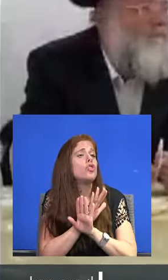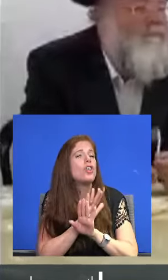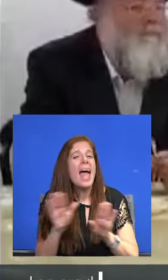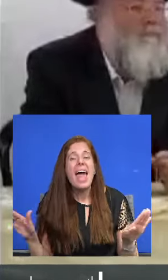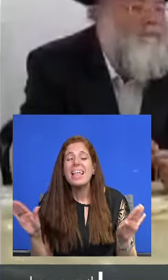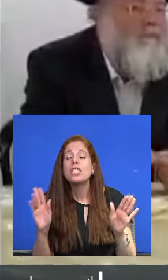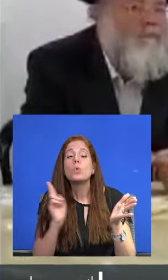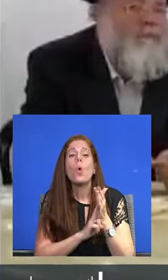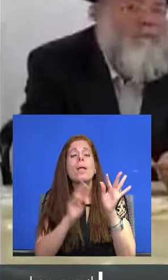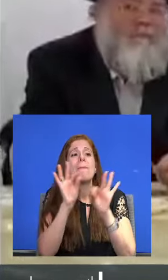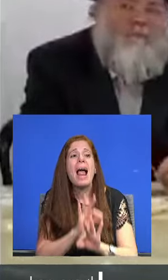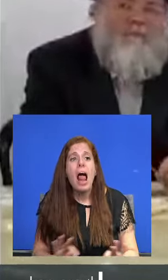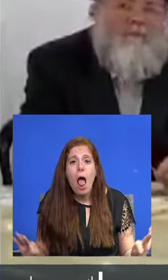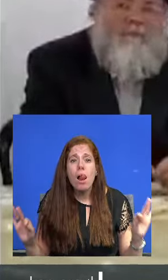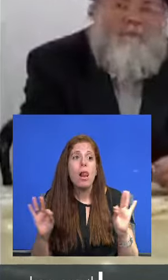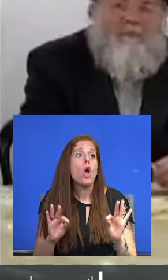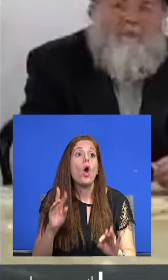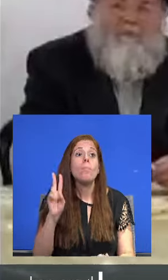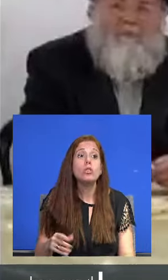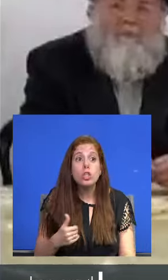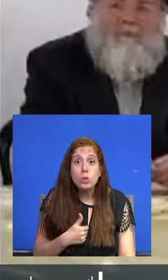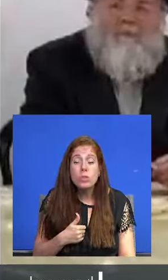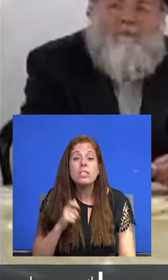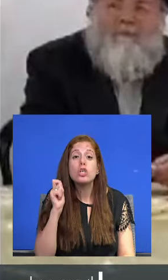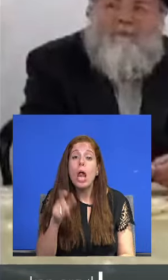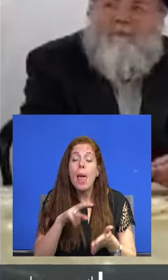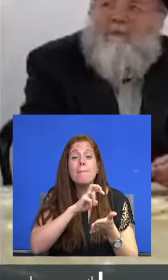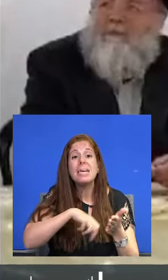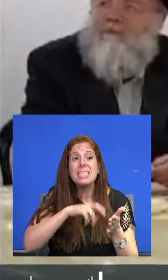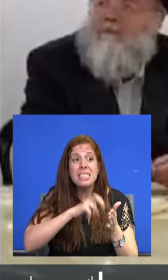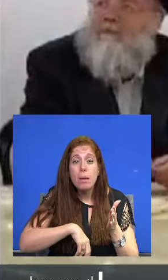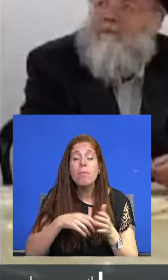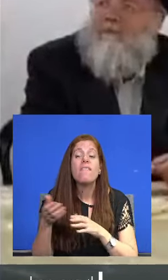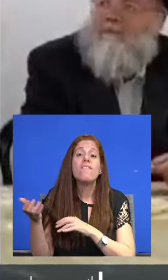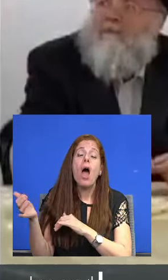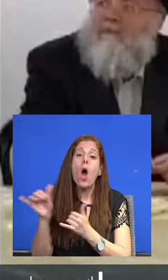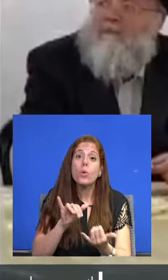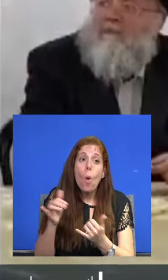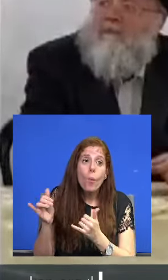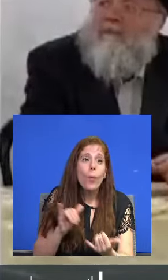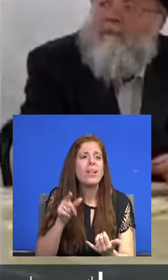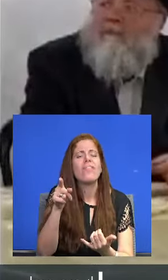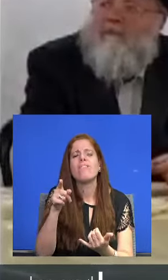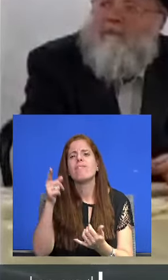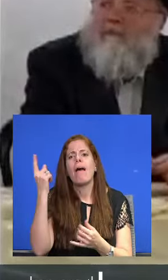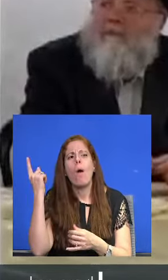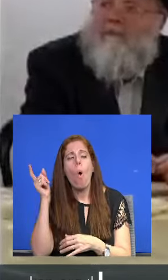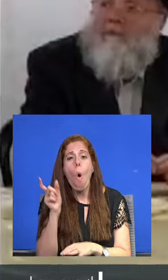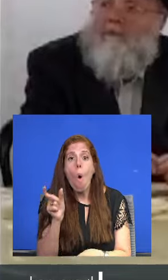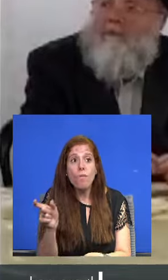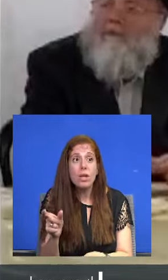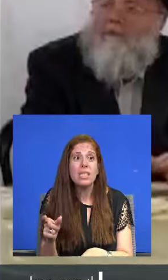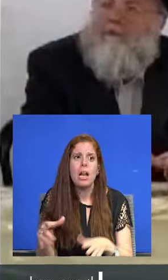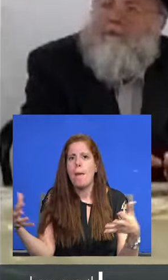זכויות, וכל מה שיש לנו זה לשלם מיסים וארנוניות וחובות כלפי החברה,